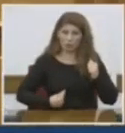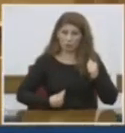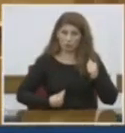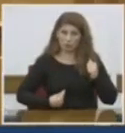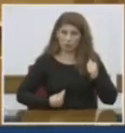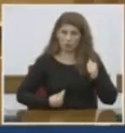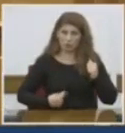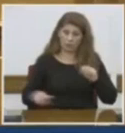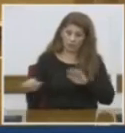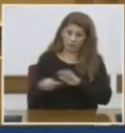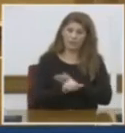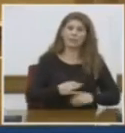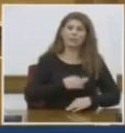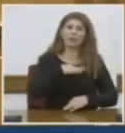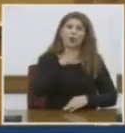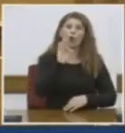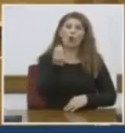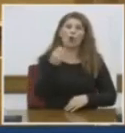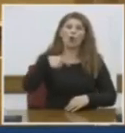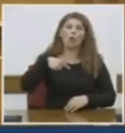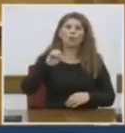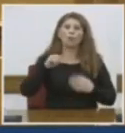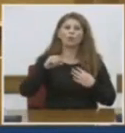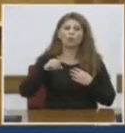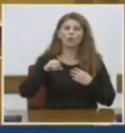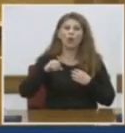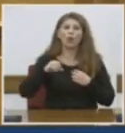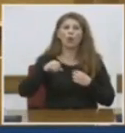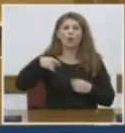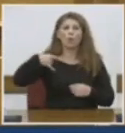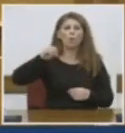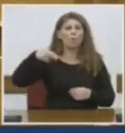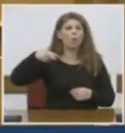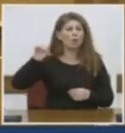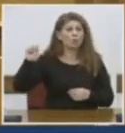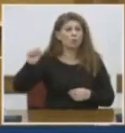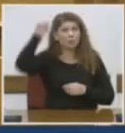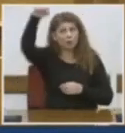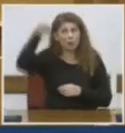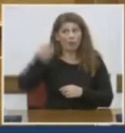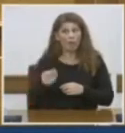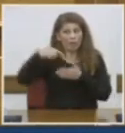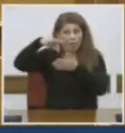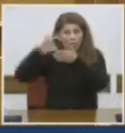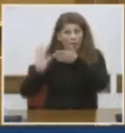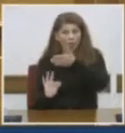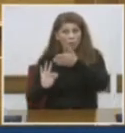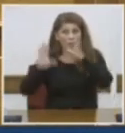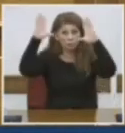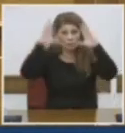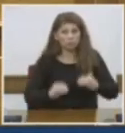κύριος Φωτόπουλος, ο φίλος σας, ο κύριος Φωτόπουλος με το διακόπτη που θα κατέβαζε, ή μήπως μια κρατική ΔΕΗ